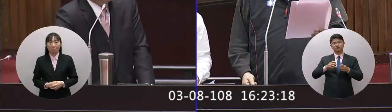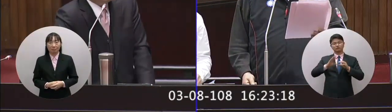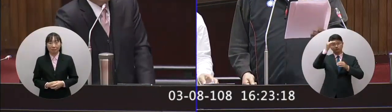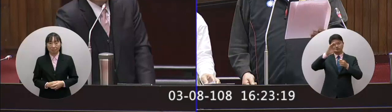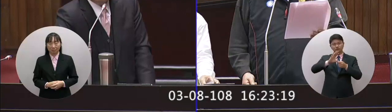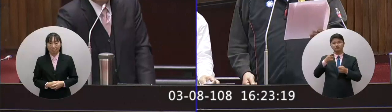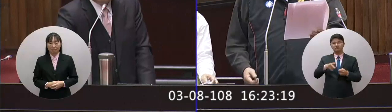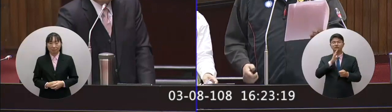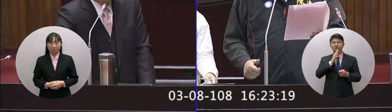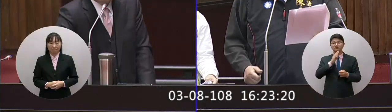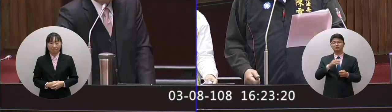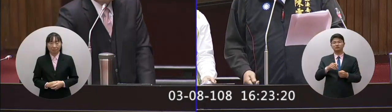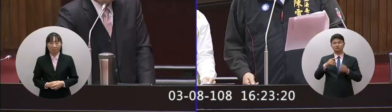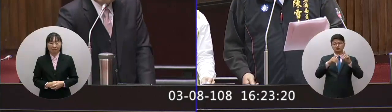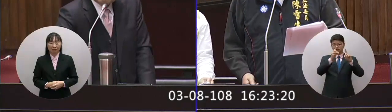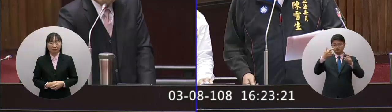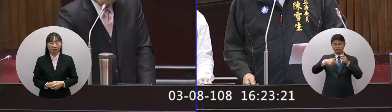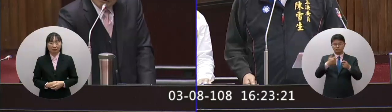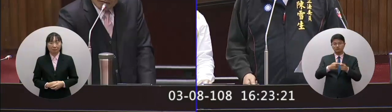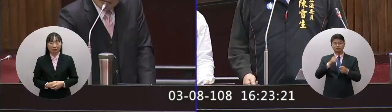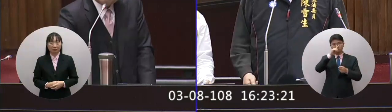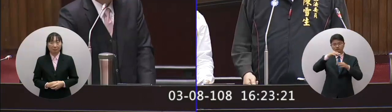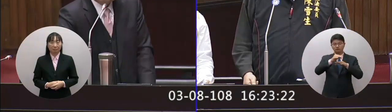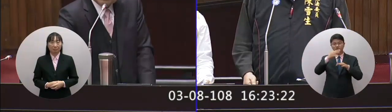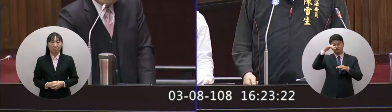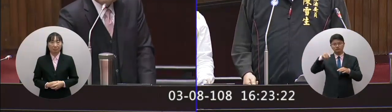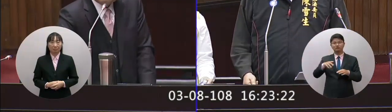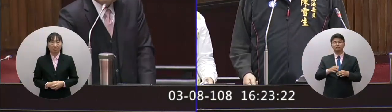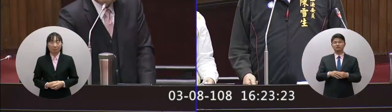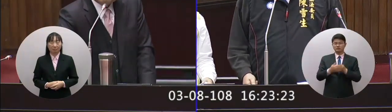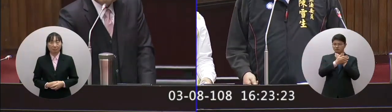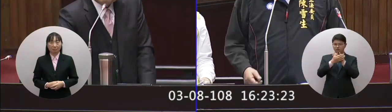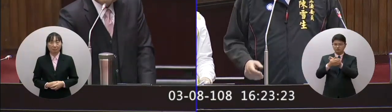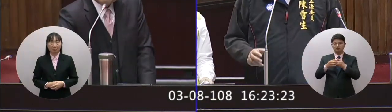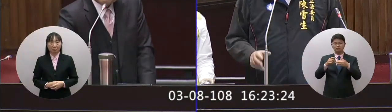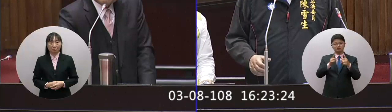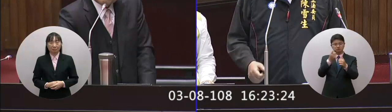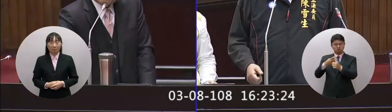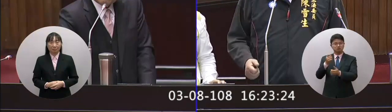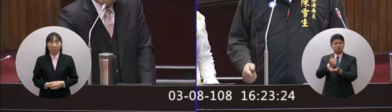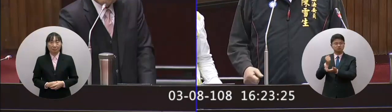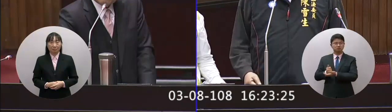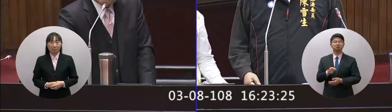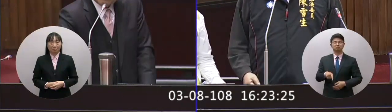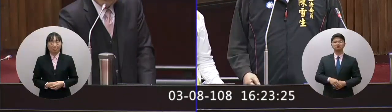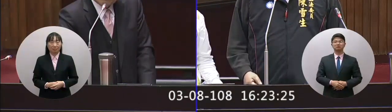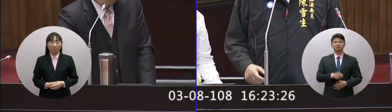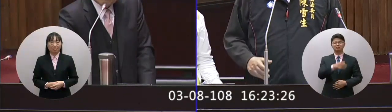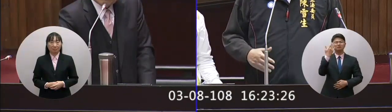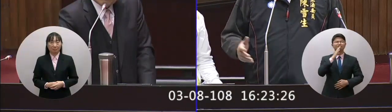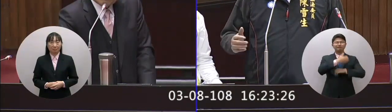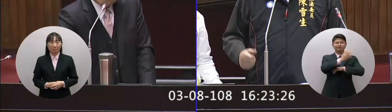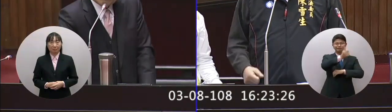山烈酒竞赛的双金牌奖，所以我也拜托，那时候你当县长，现在当院